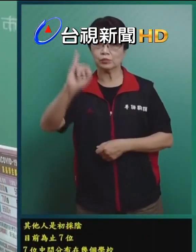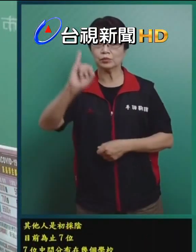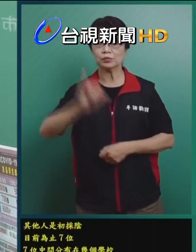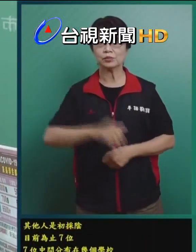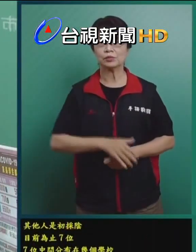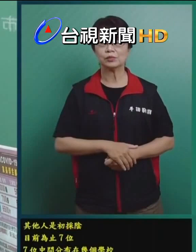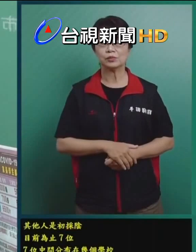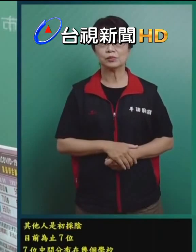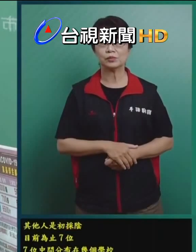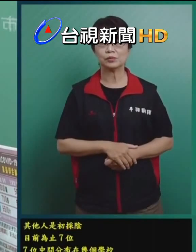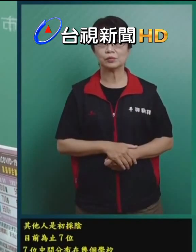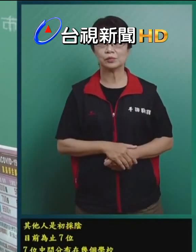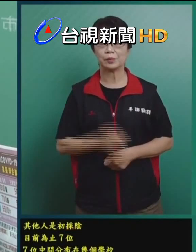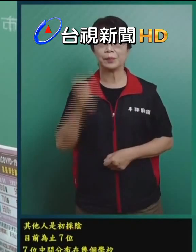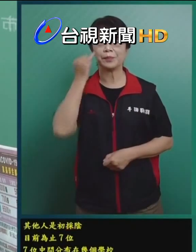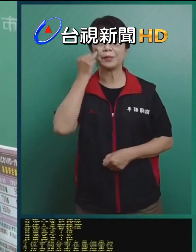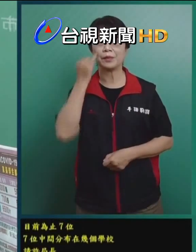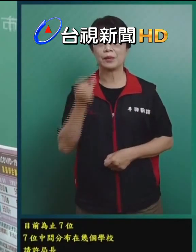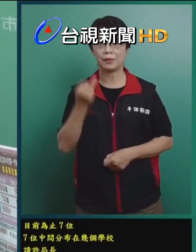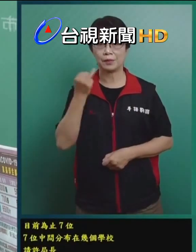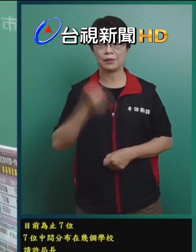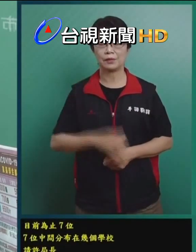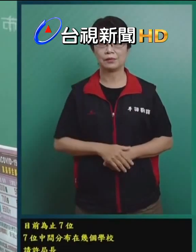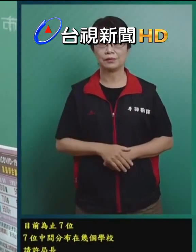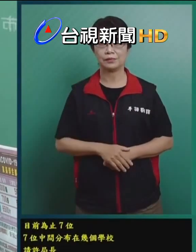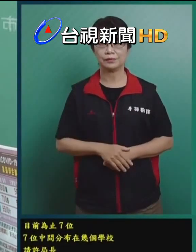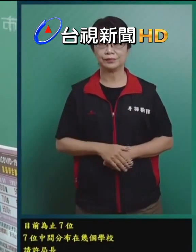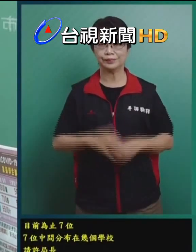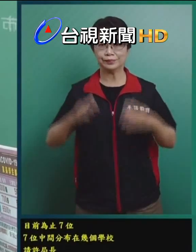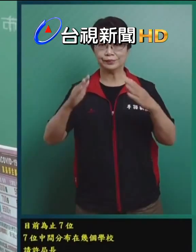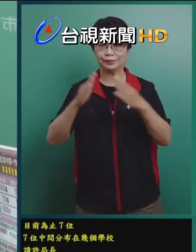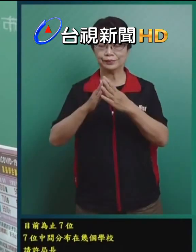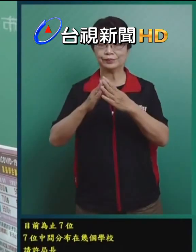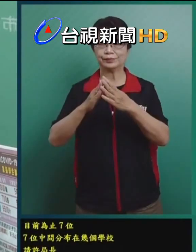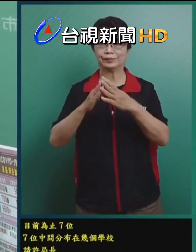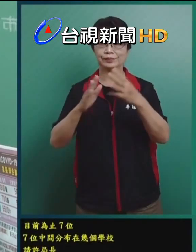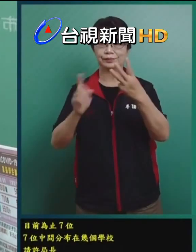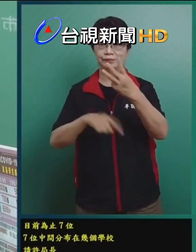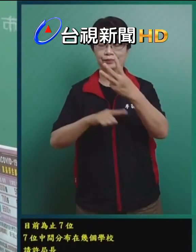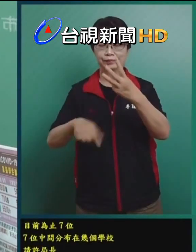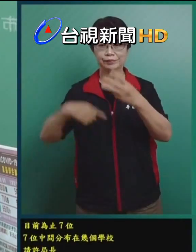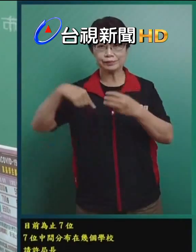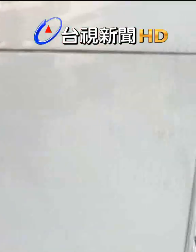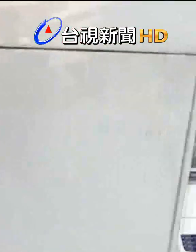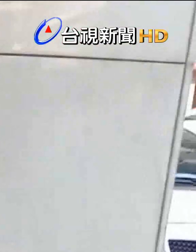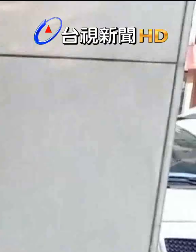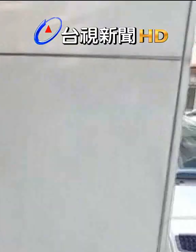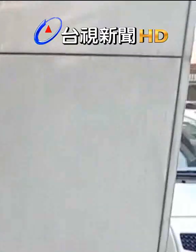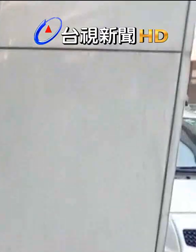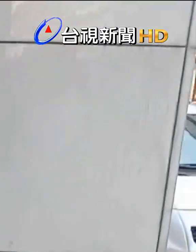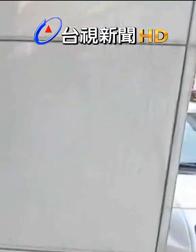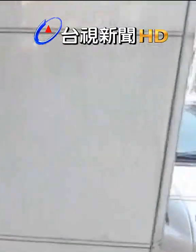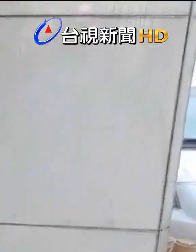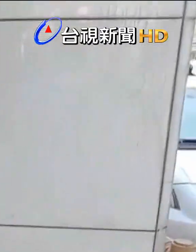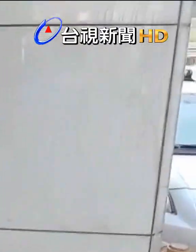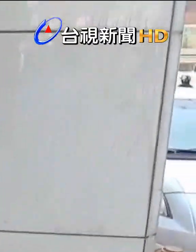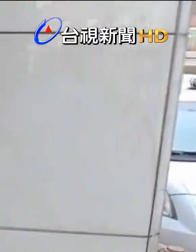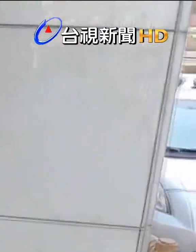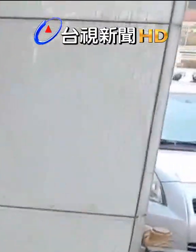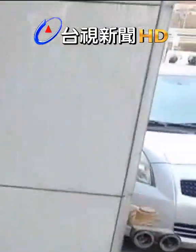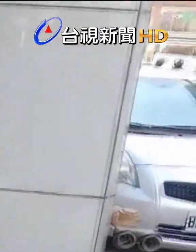性，她的妹妹，一家三口去高雄拜访他。 雅阁传染链其中